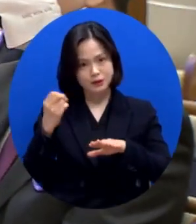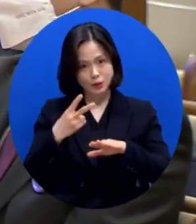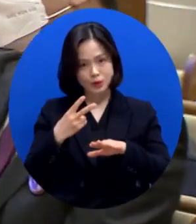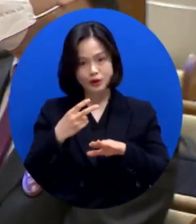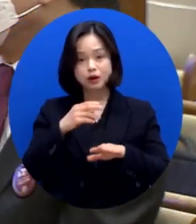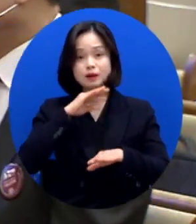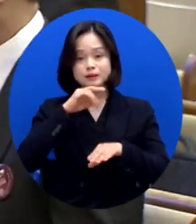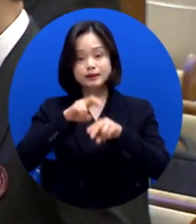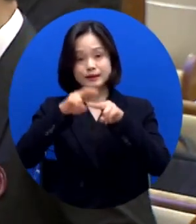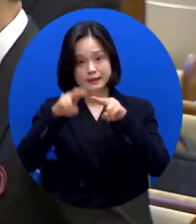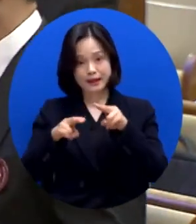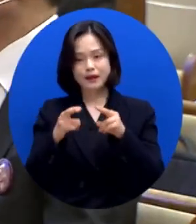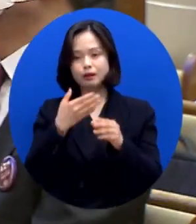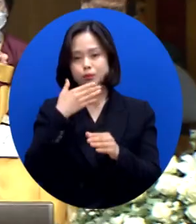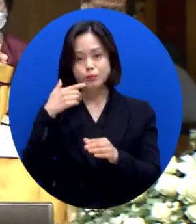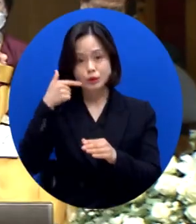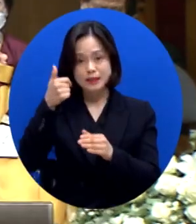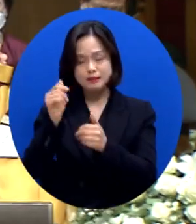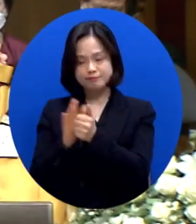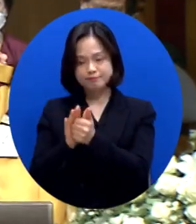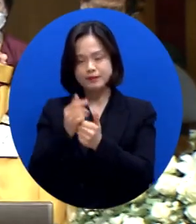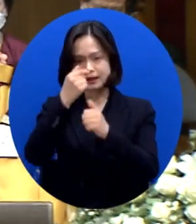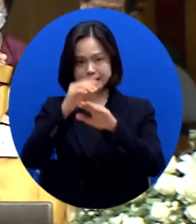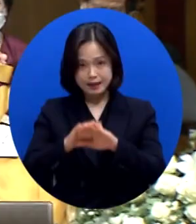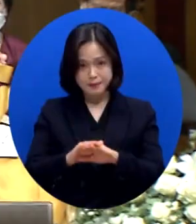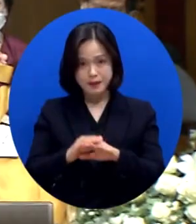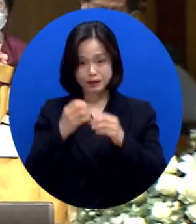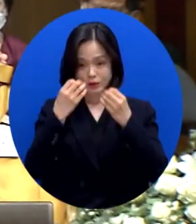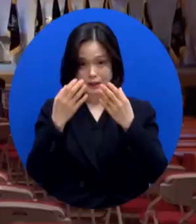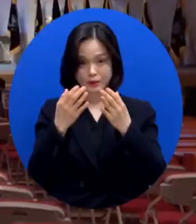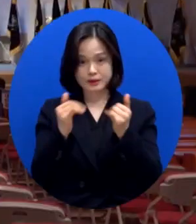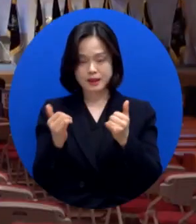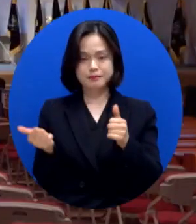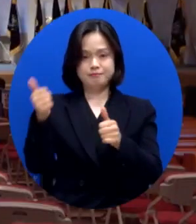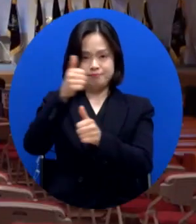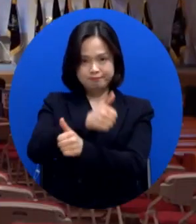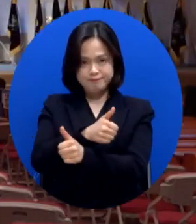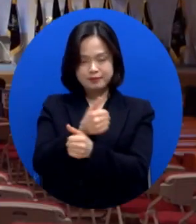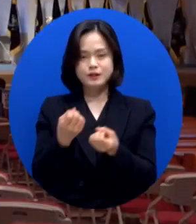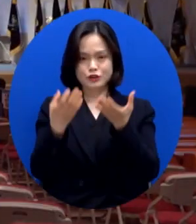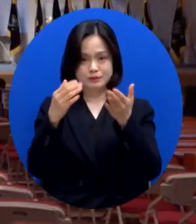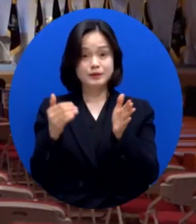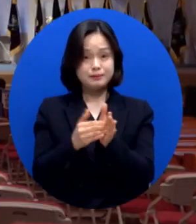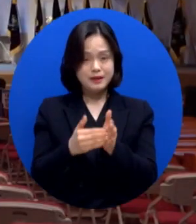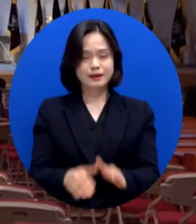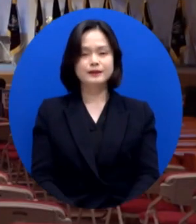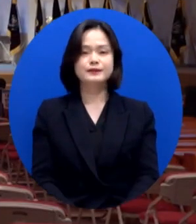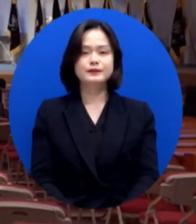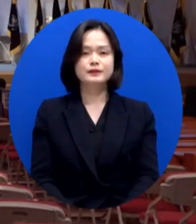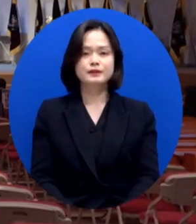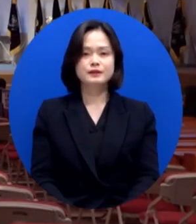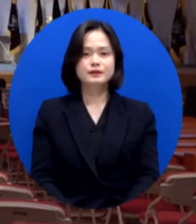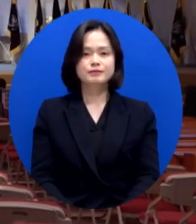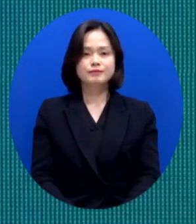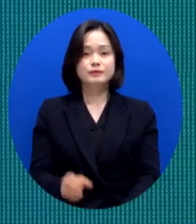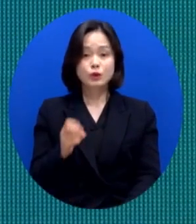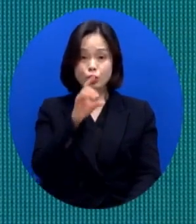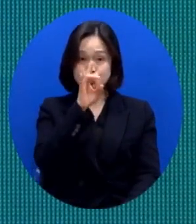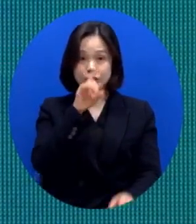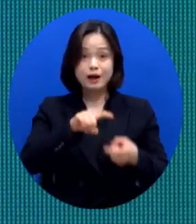찬하예배, 감리사 이취임식 등으로 진행됐습니다. 기독교대한감리회 중앙연회도 20회 연회를